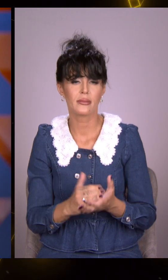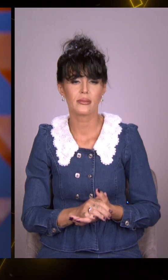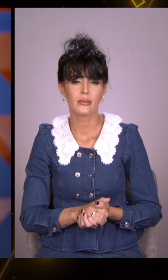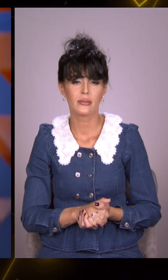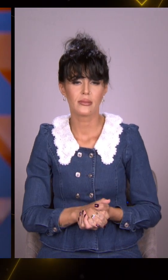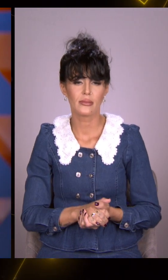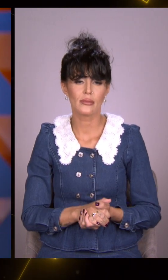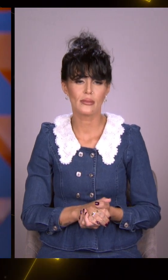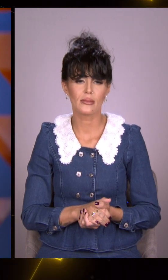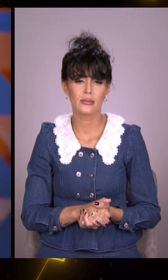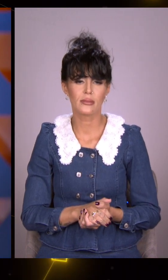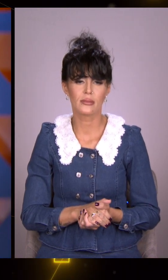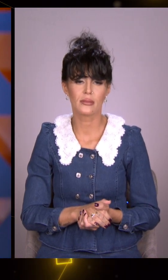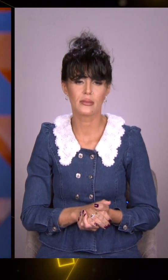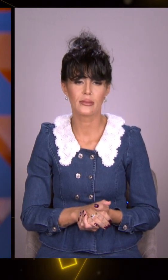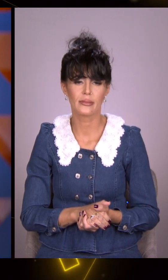мабуть, та